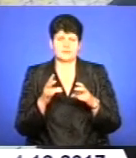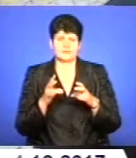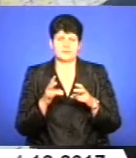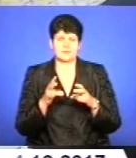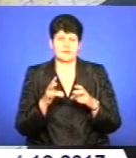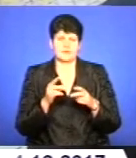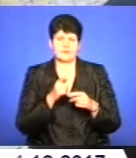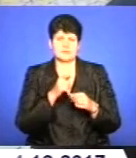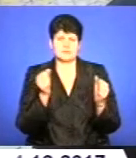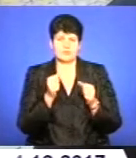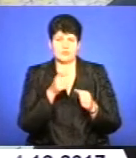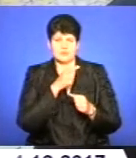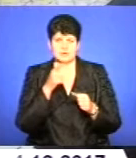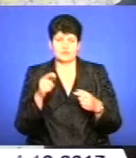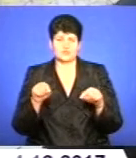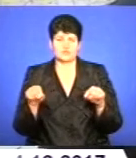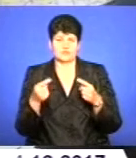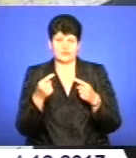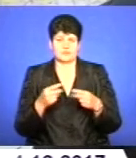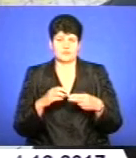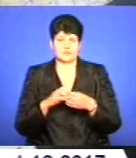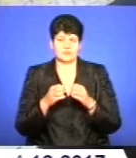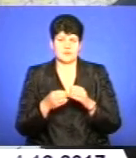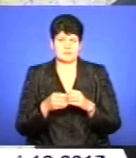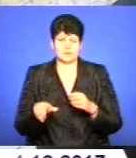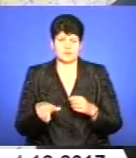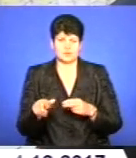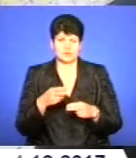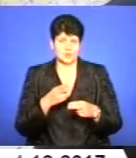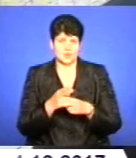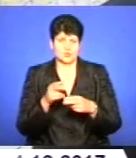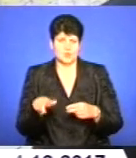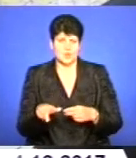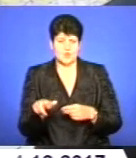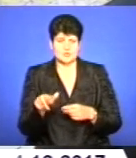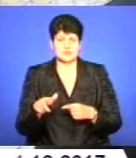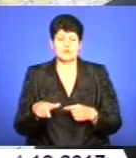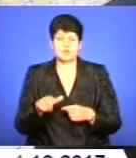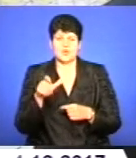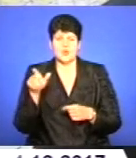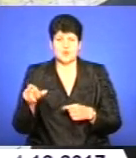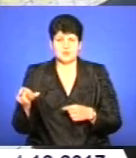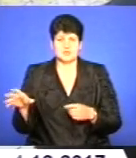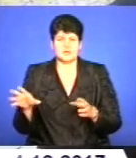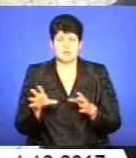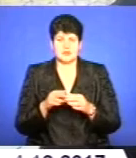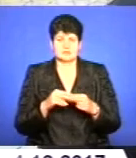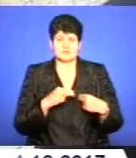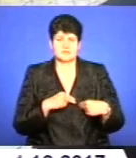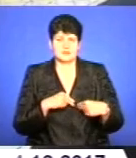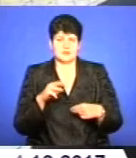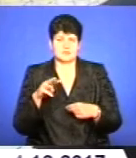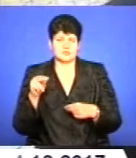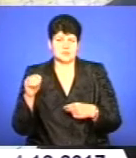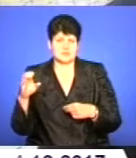періоду, створювали затори на дорозі. Дорожники спільно з працівниками надзвичайних ситуацій